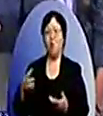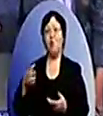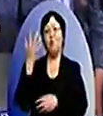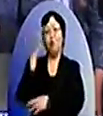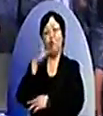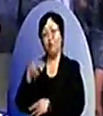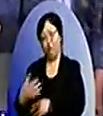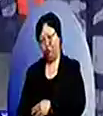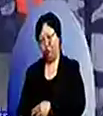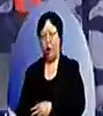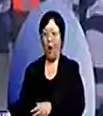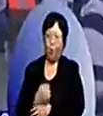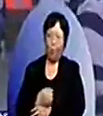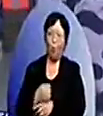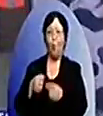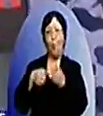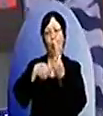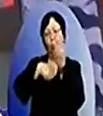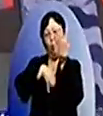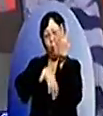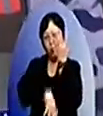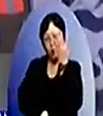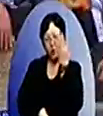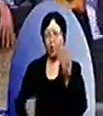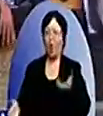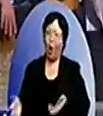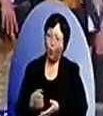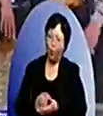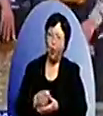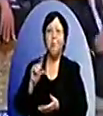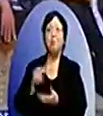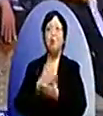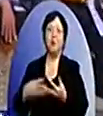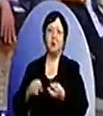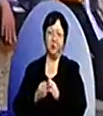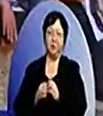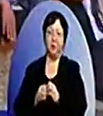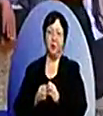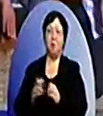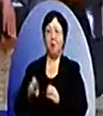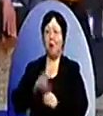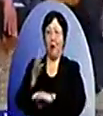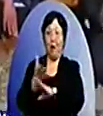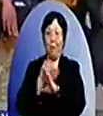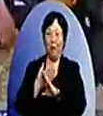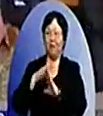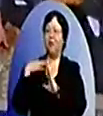болох шин санаанаас гадна байгаль хамгаалалт үйлсэд гэр бүлэрээ нэгдэх боломжтой болох юм аа.